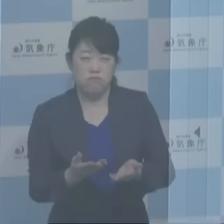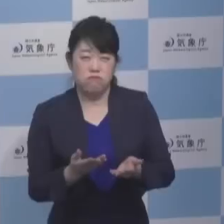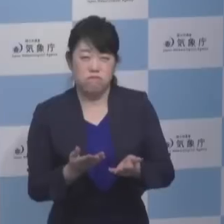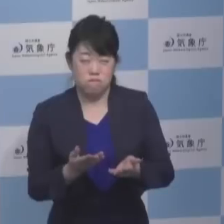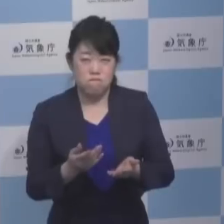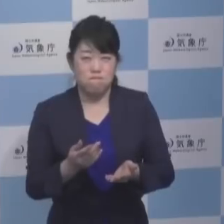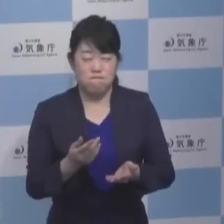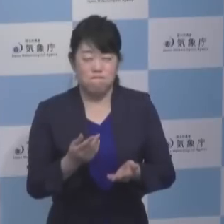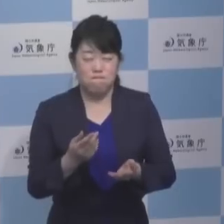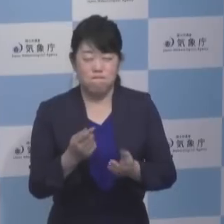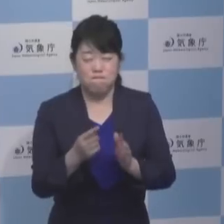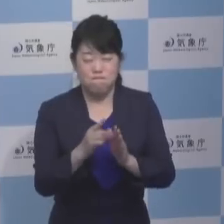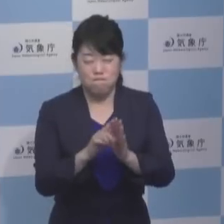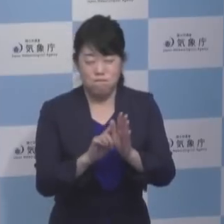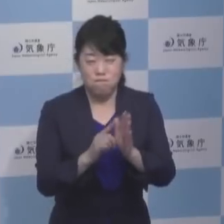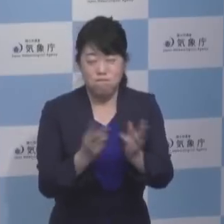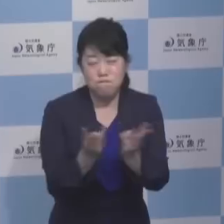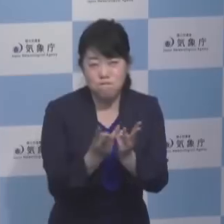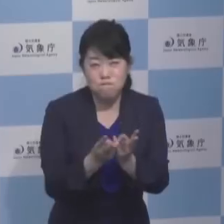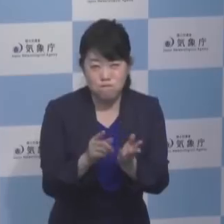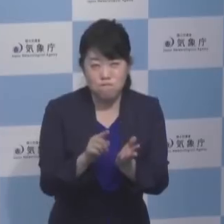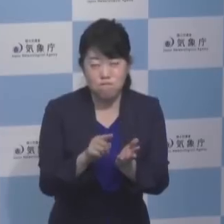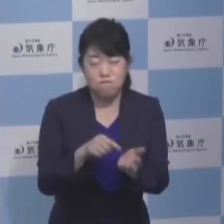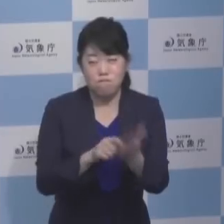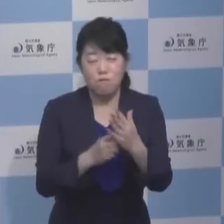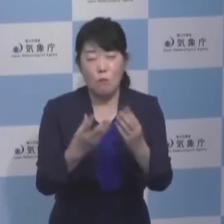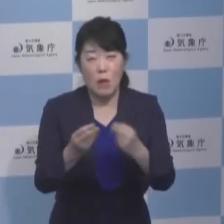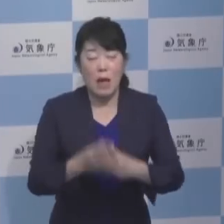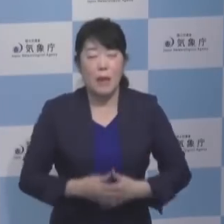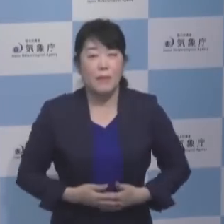めくっていただいて、防災上の留意事項です。